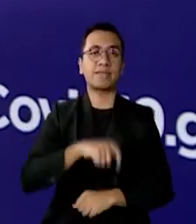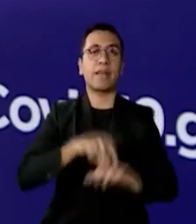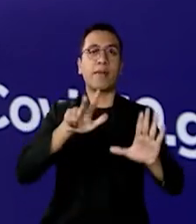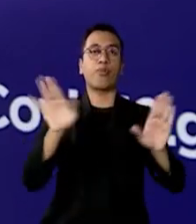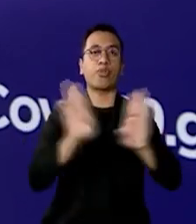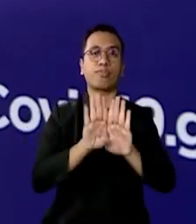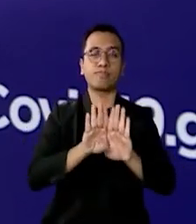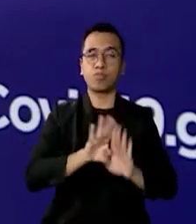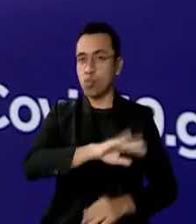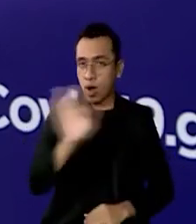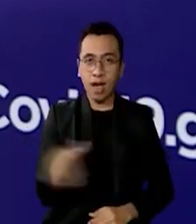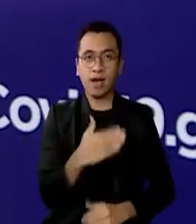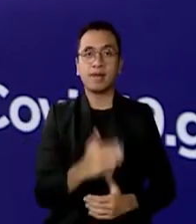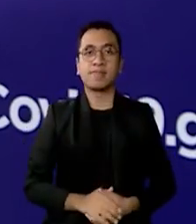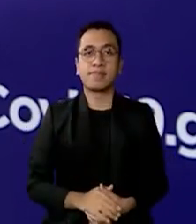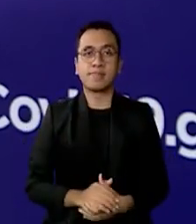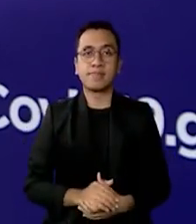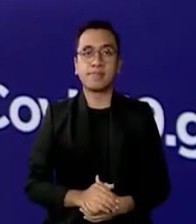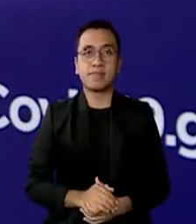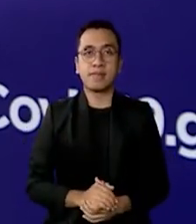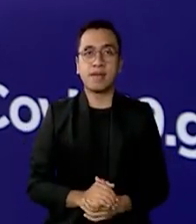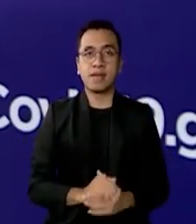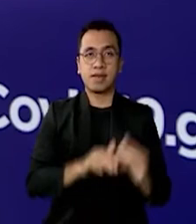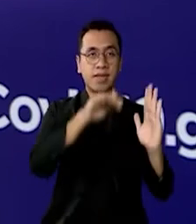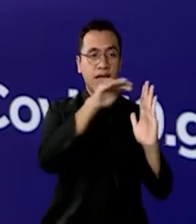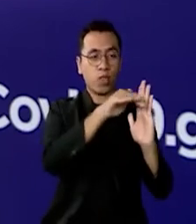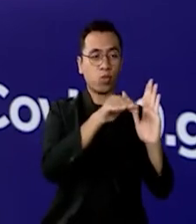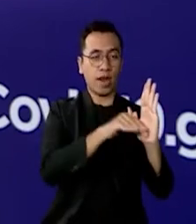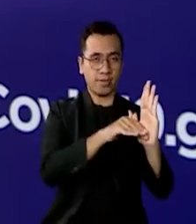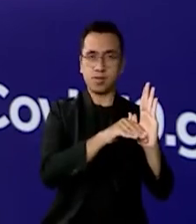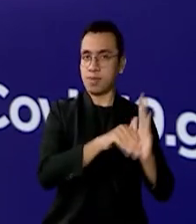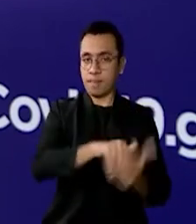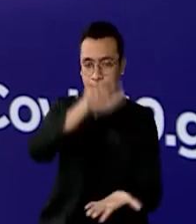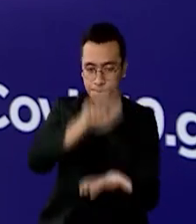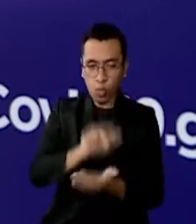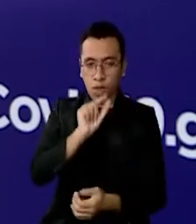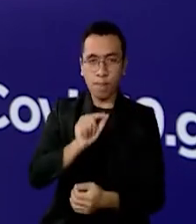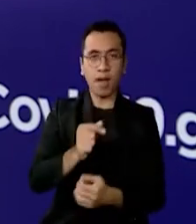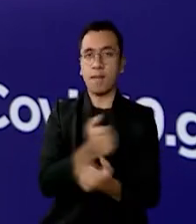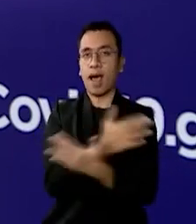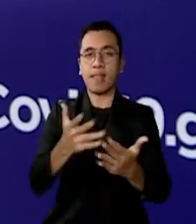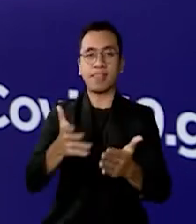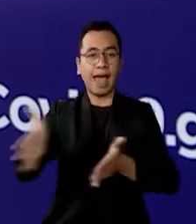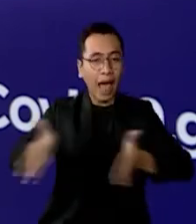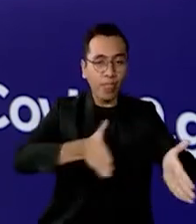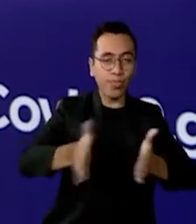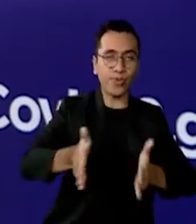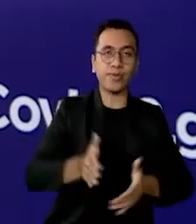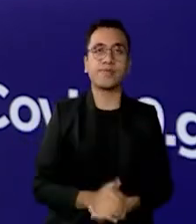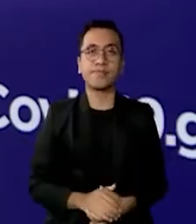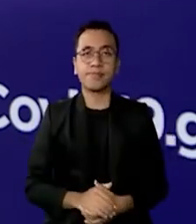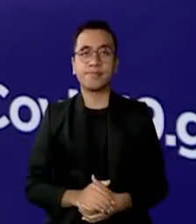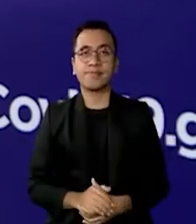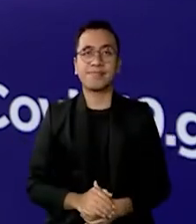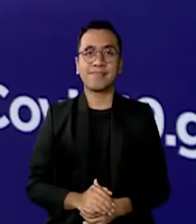beberapa kebijakan-kebijakan yang kami keluarkan agar semut serta terkendali masalah Prof ini ternyata pandemic fatik ini